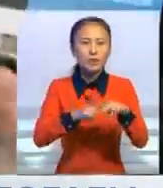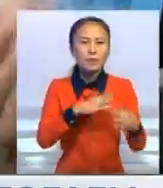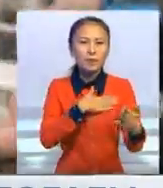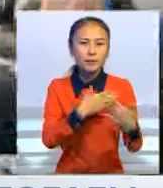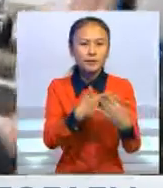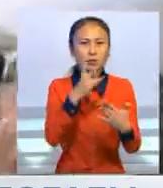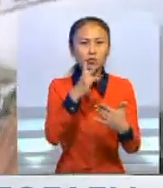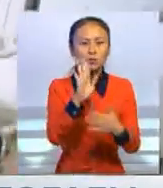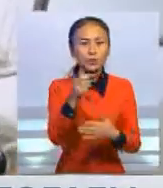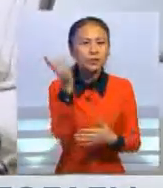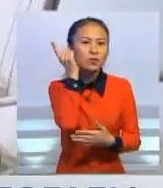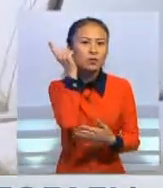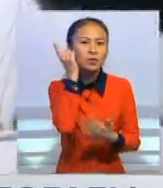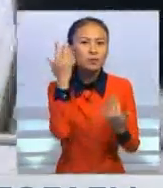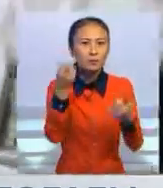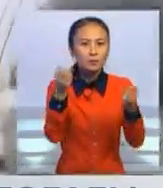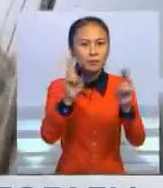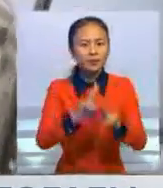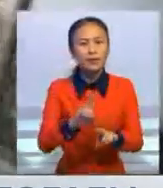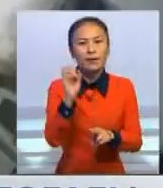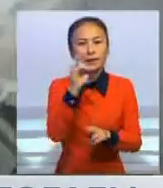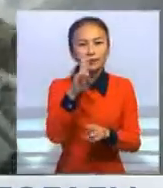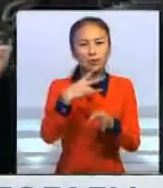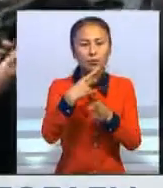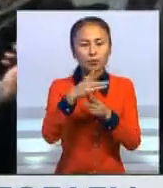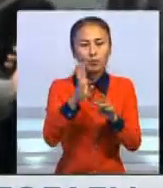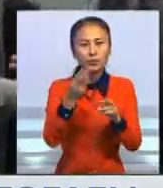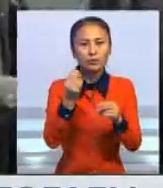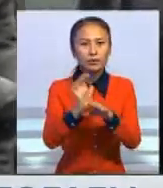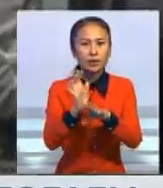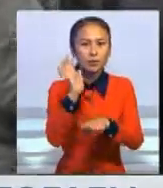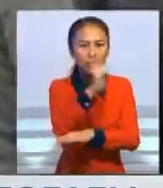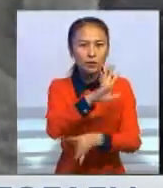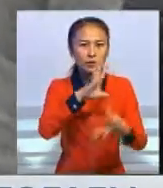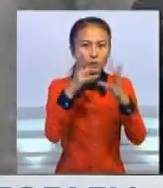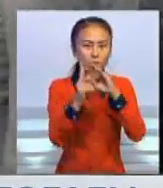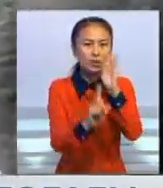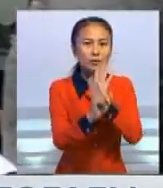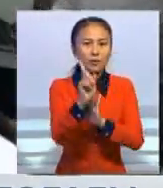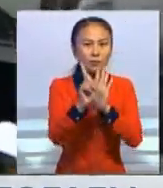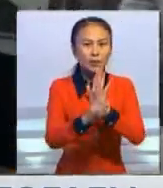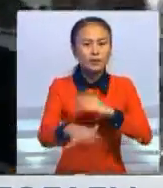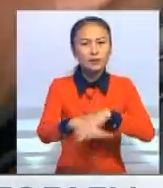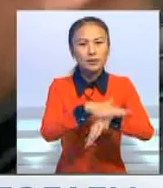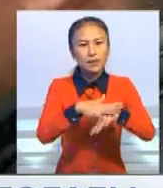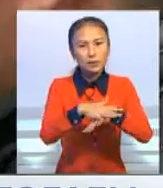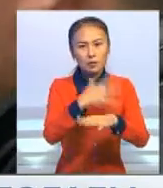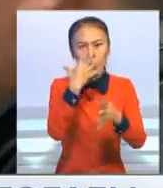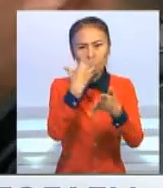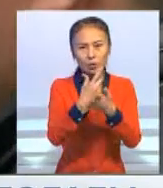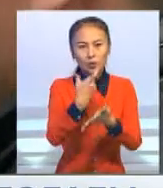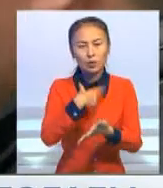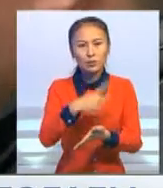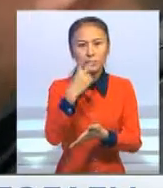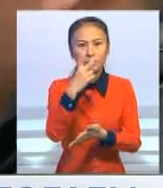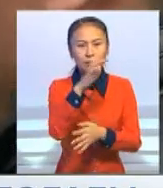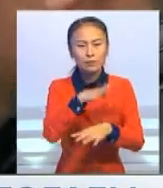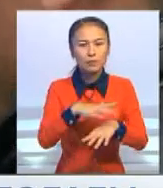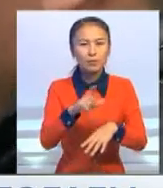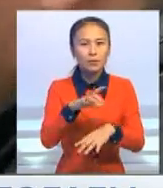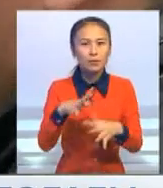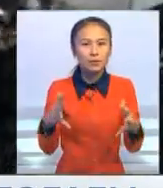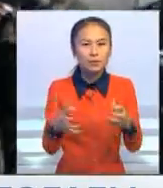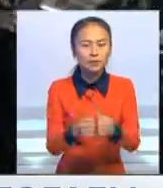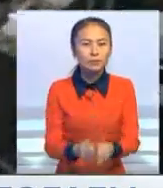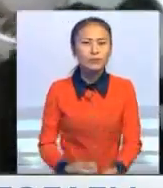белсенділік танытқандардың ұялы телефонына бірлік аударылатынын айтады. Негізгі осы бастама бұған дейін еліміздің екі өңірінде қолға